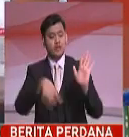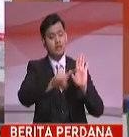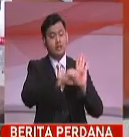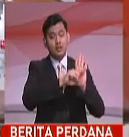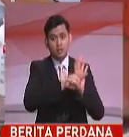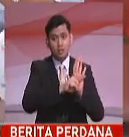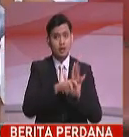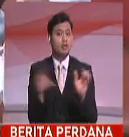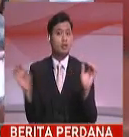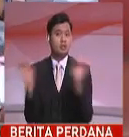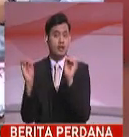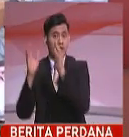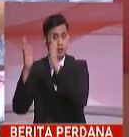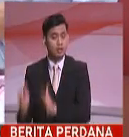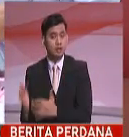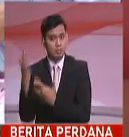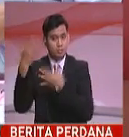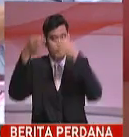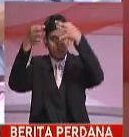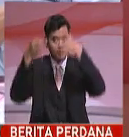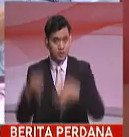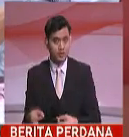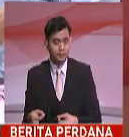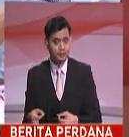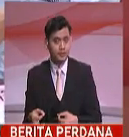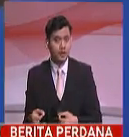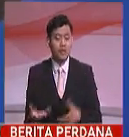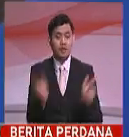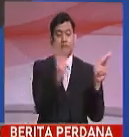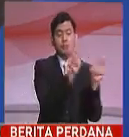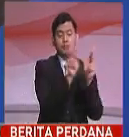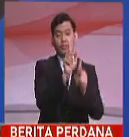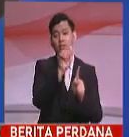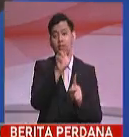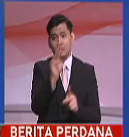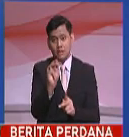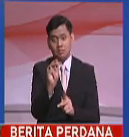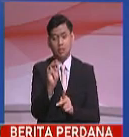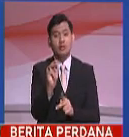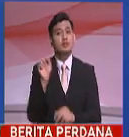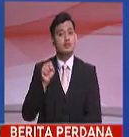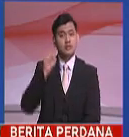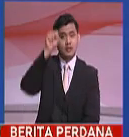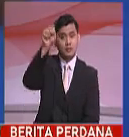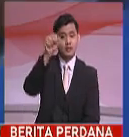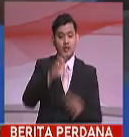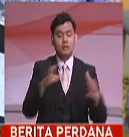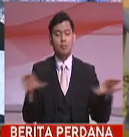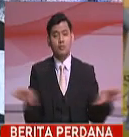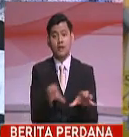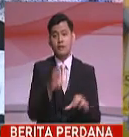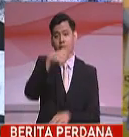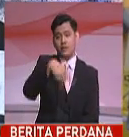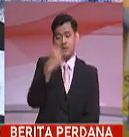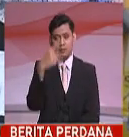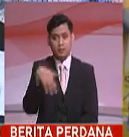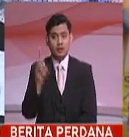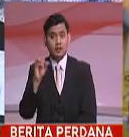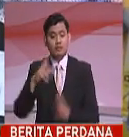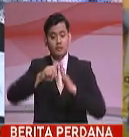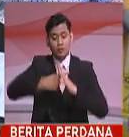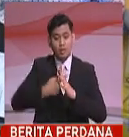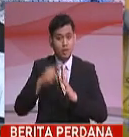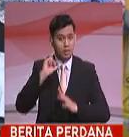sampel menunggu keputusan Selain itu Kampung Linggau keningau Sabah pula dilaksanakan vikipedi yang bermula